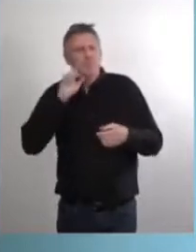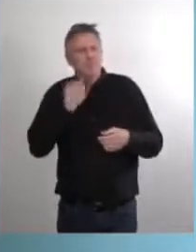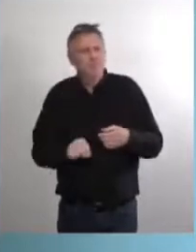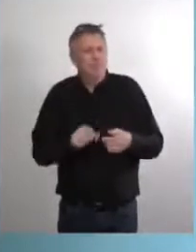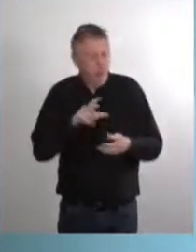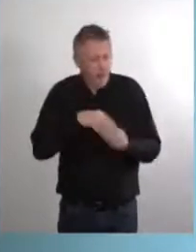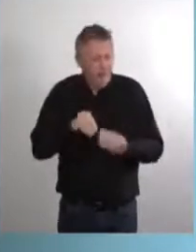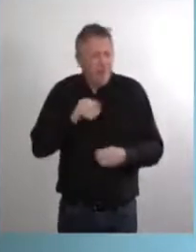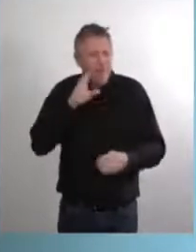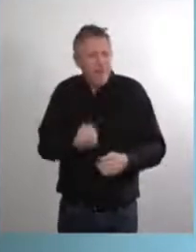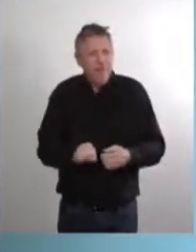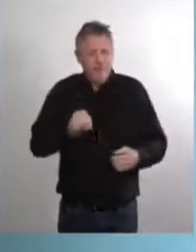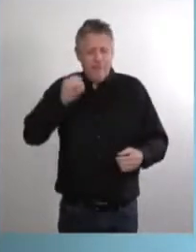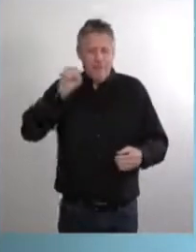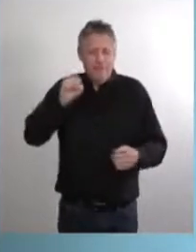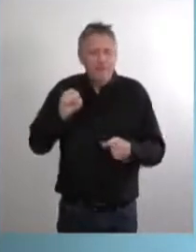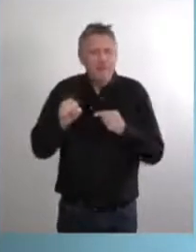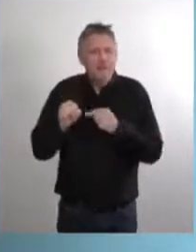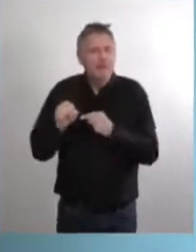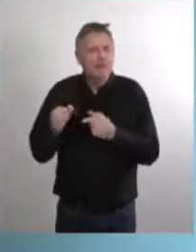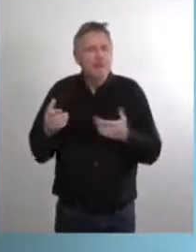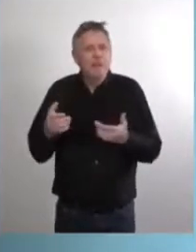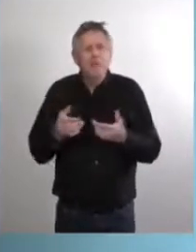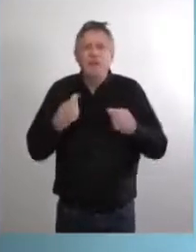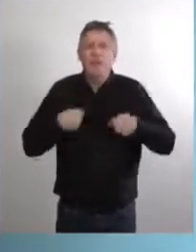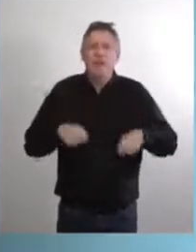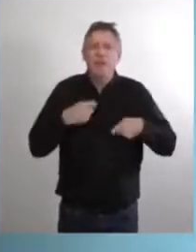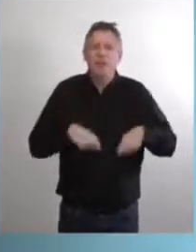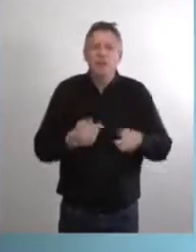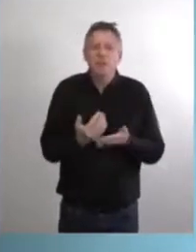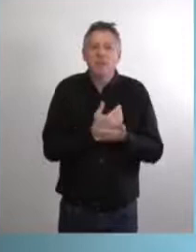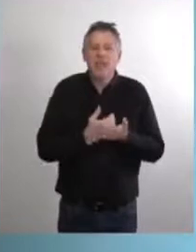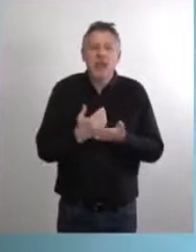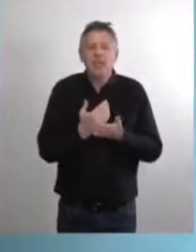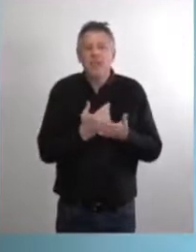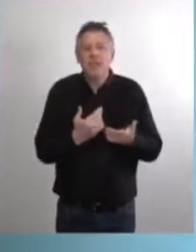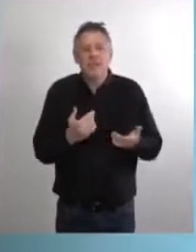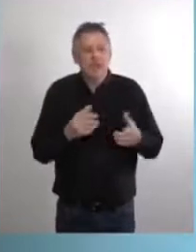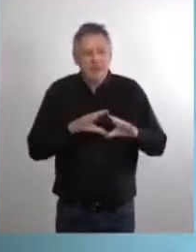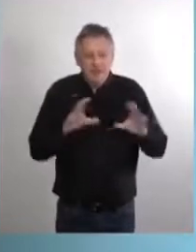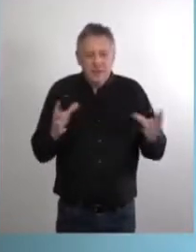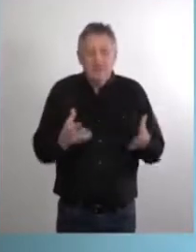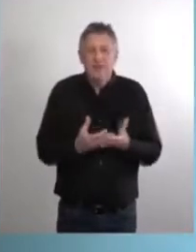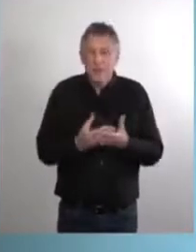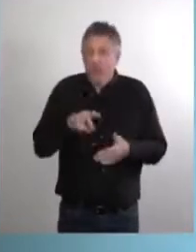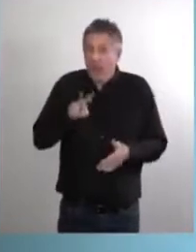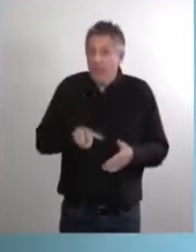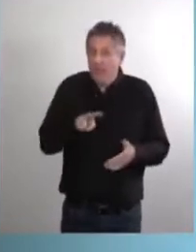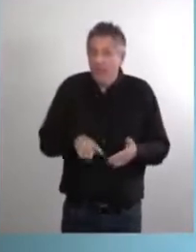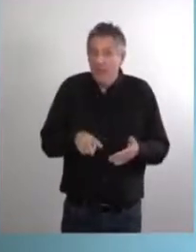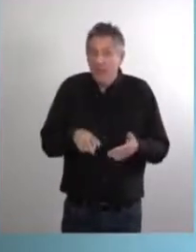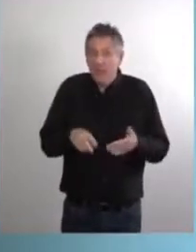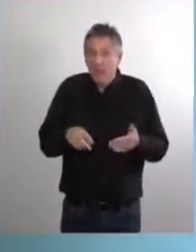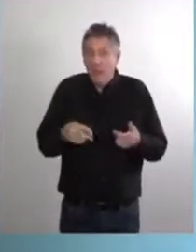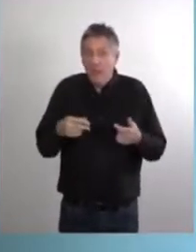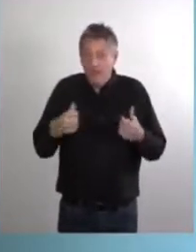quand on regarde dans le détail, on s'aperçoit que notamment sur la ligne peut-être la plus pertinente en termes d'investissement, à